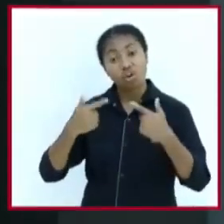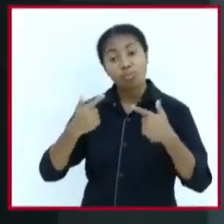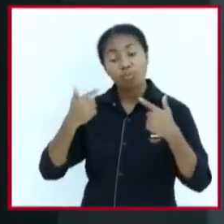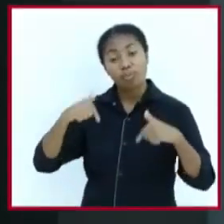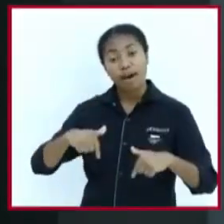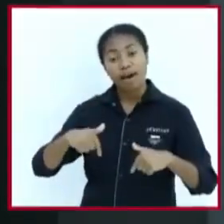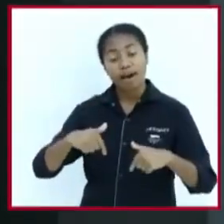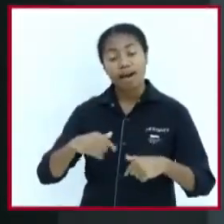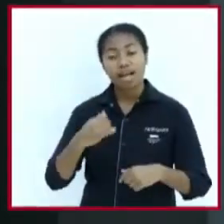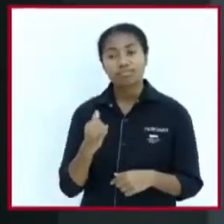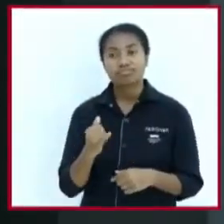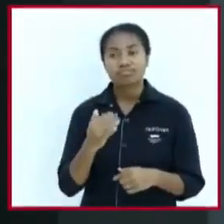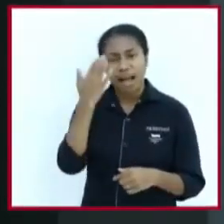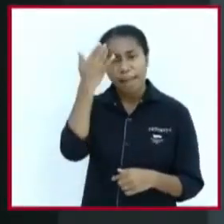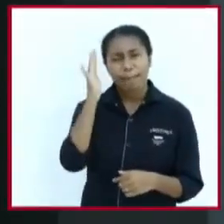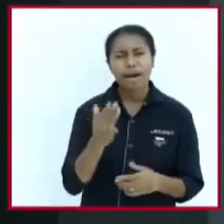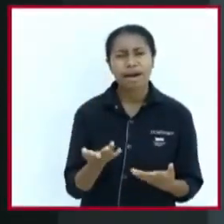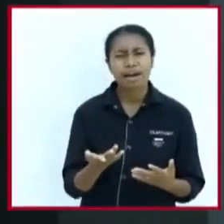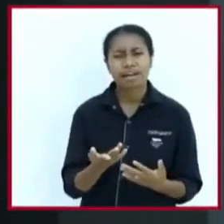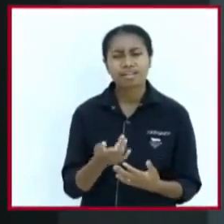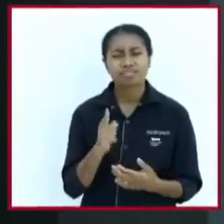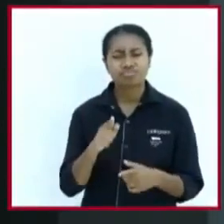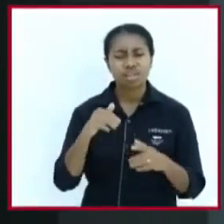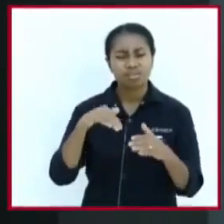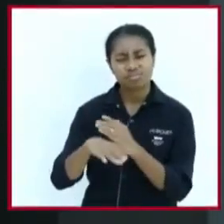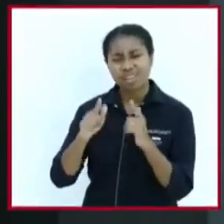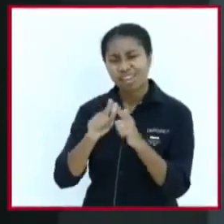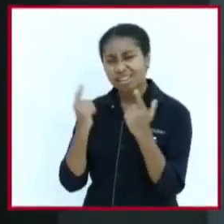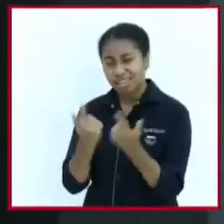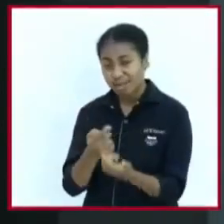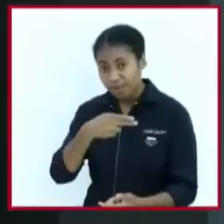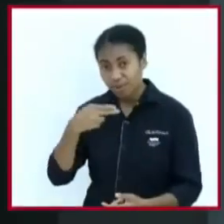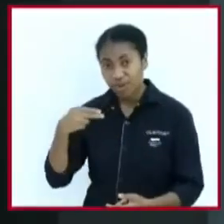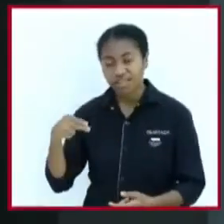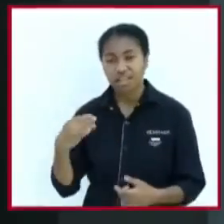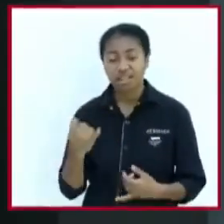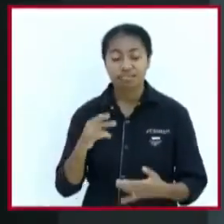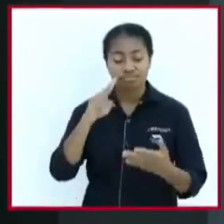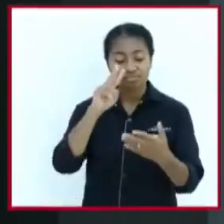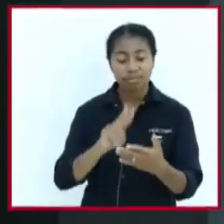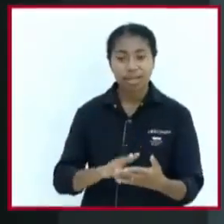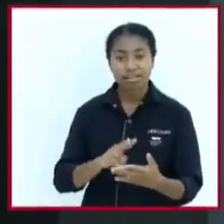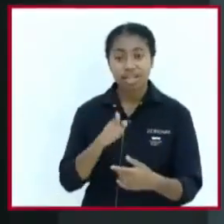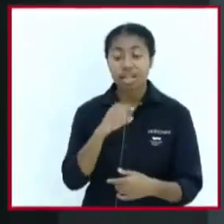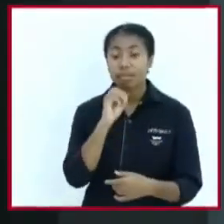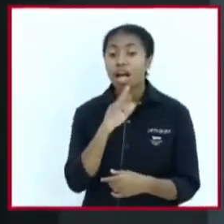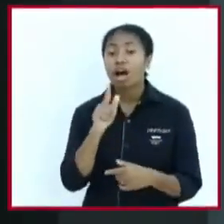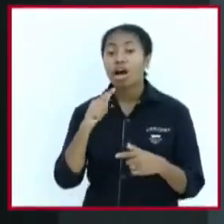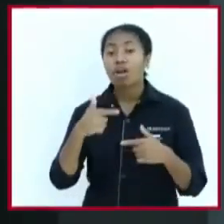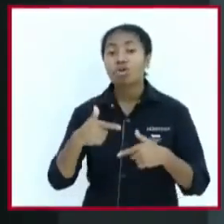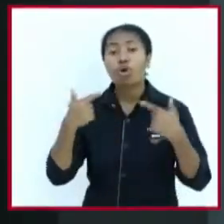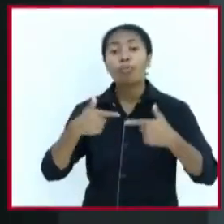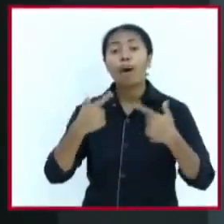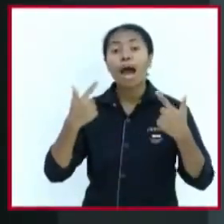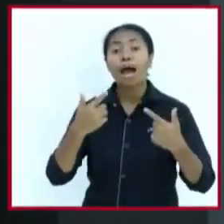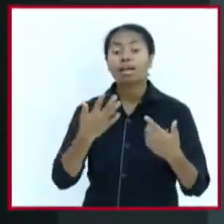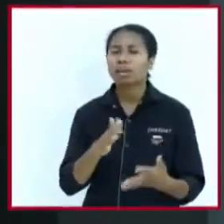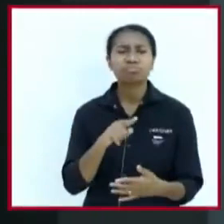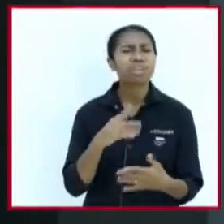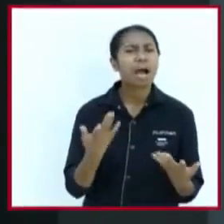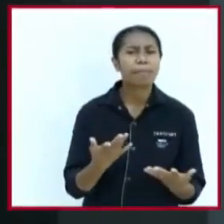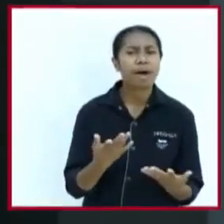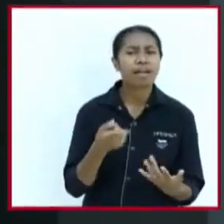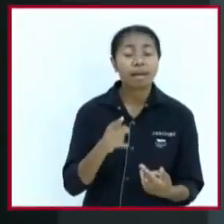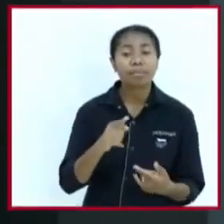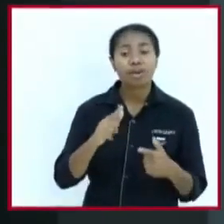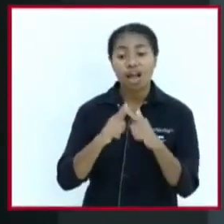Perlombaan lomba apa di alkitab indonesia yang tadi kita bacanya bilang lomba tapi tidak tahu apa-apa tapi di Alkitab